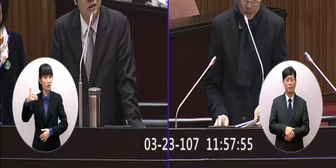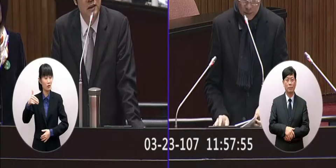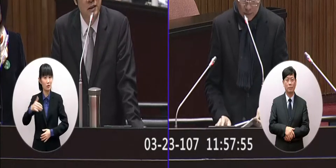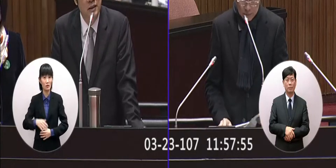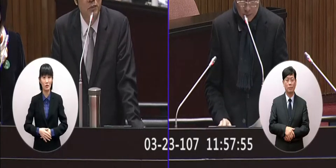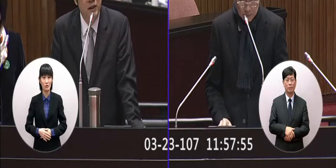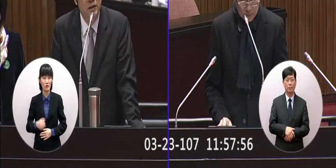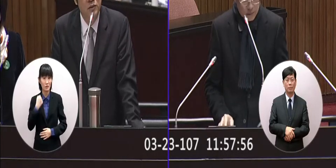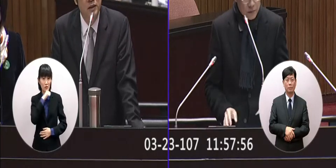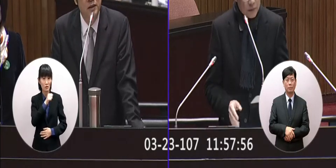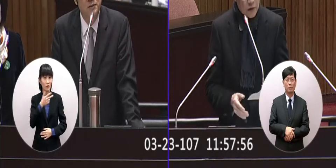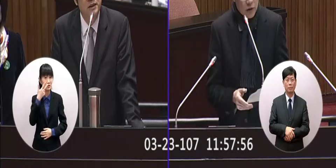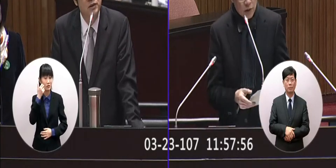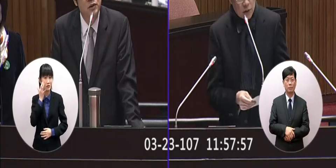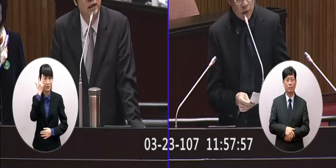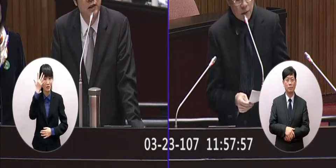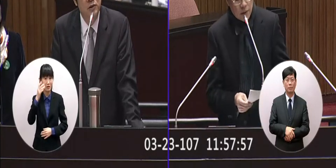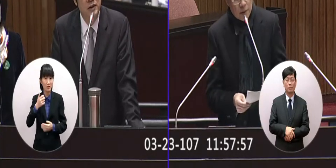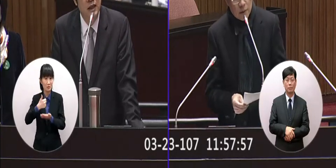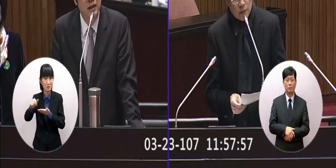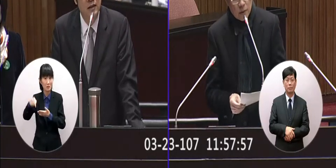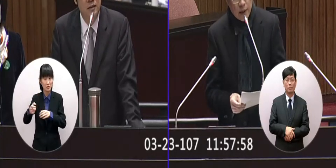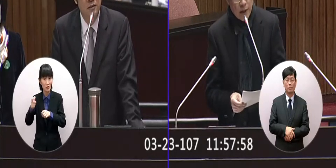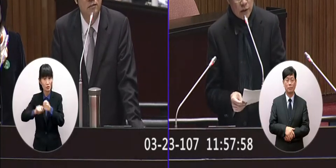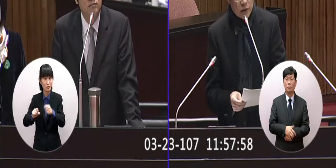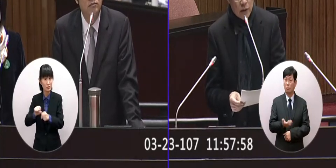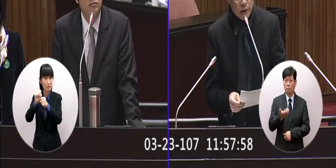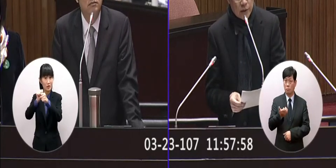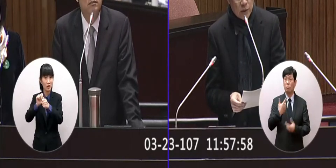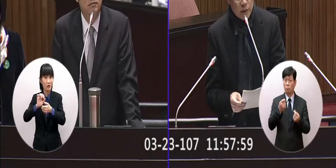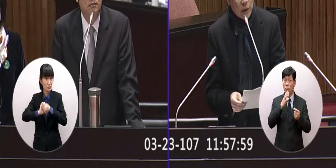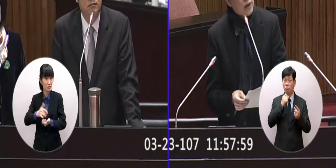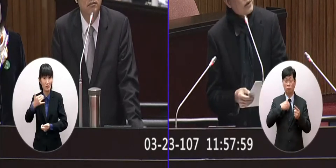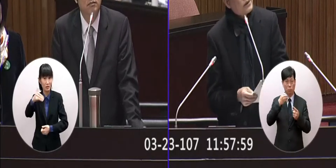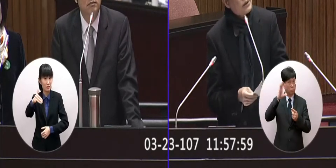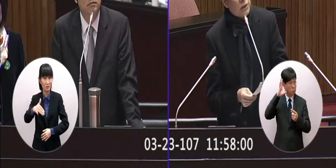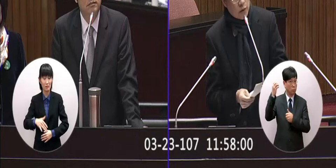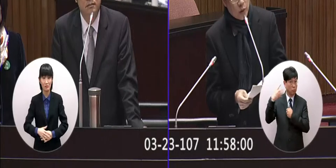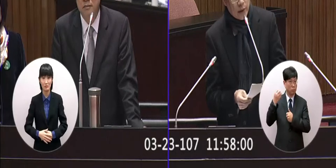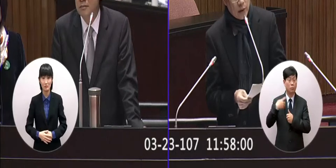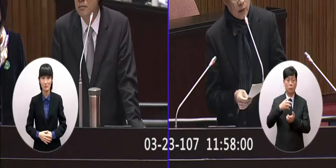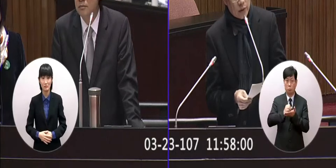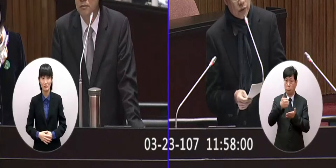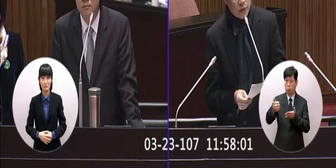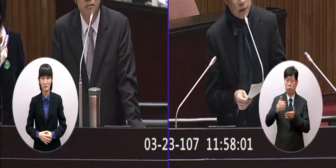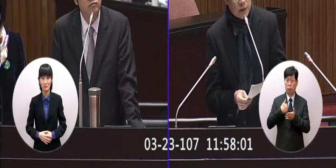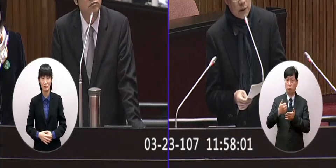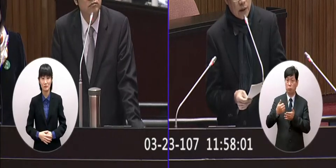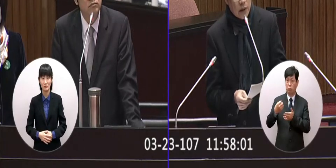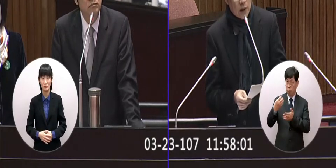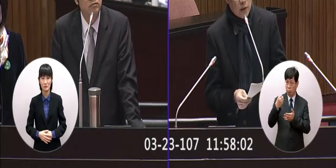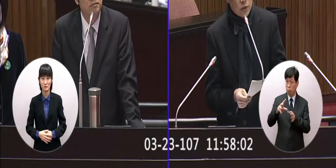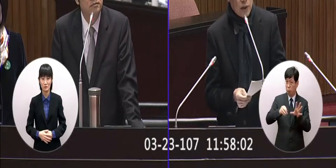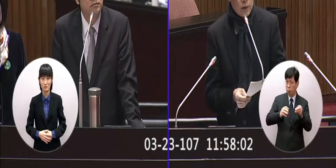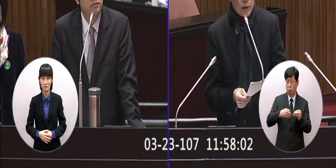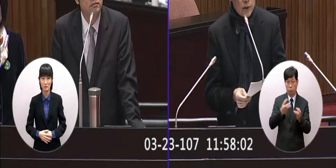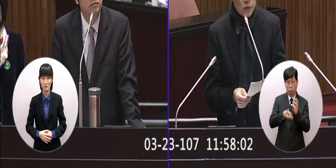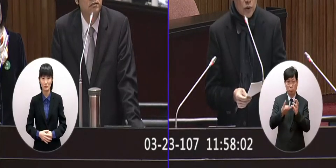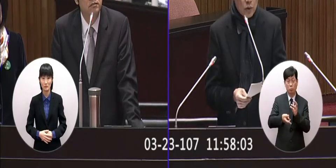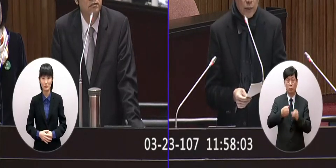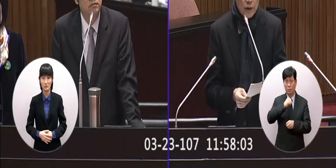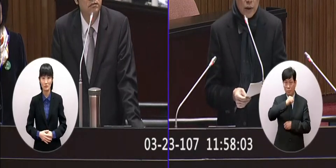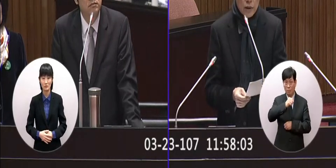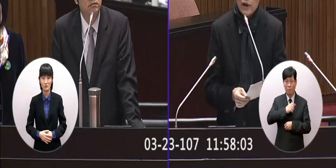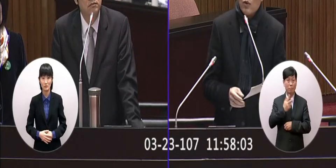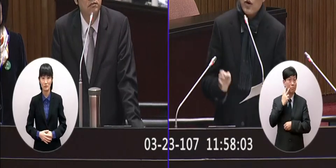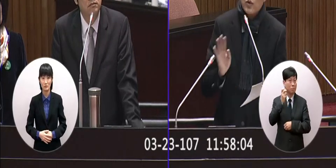铝已经要被课税了，是不是资讯上有落差？ 我刚刚已经收到新闻哈，有记者传给我具体的资料。说台湾的钢铝